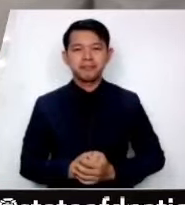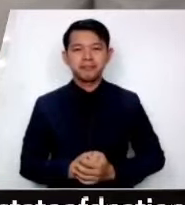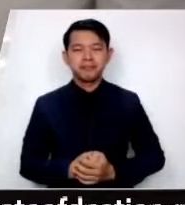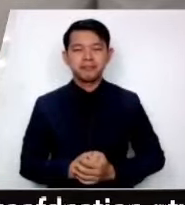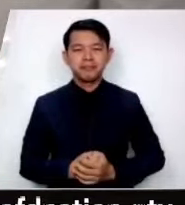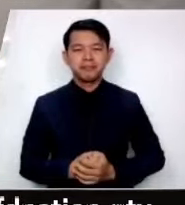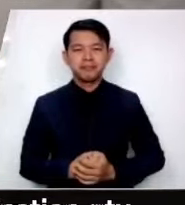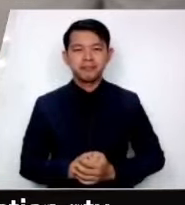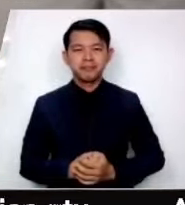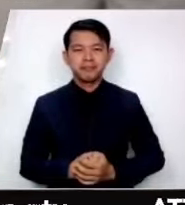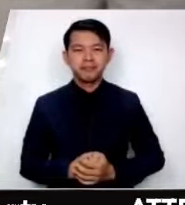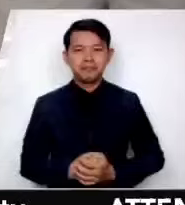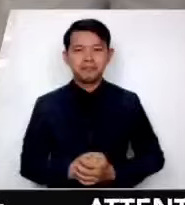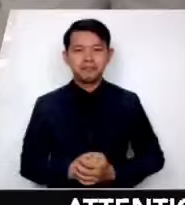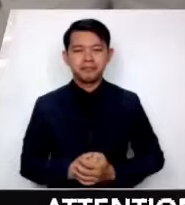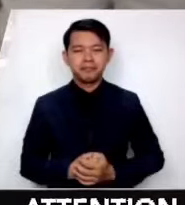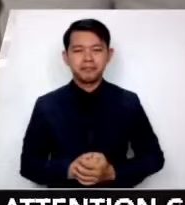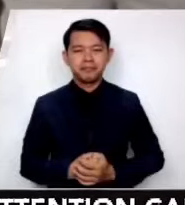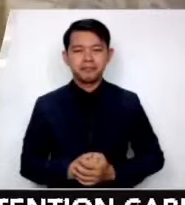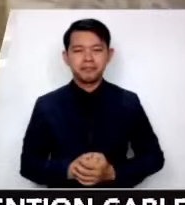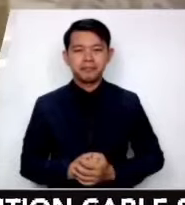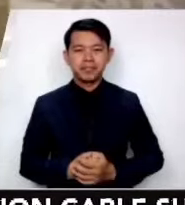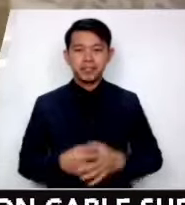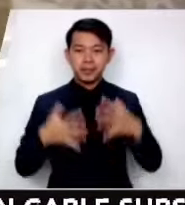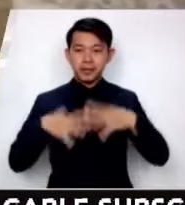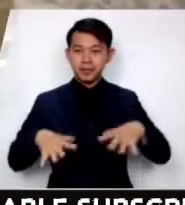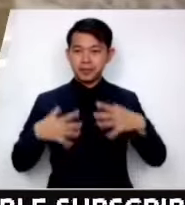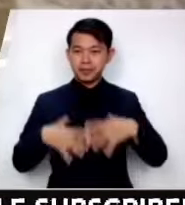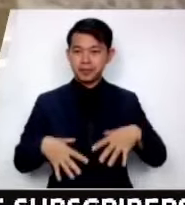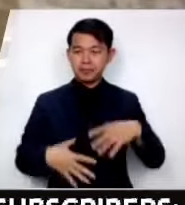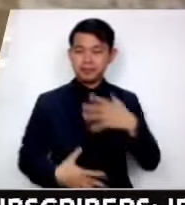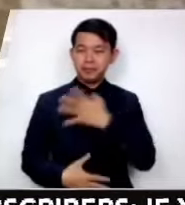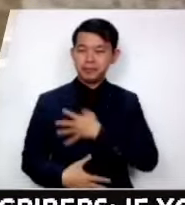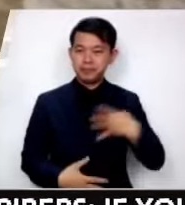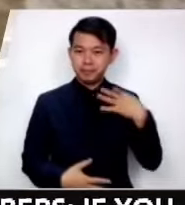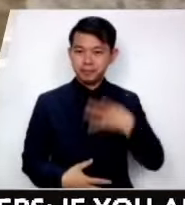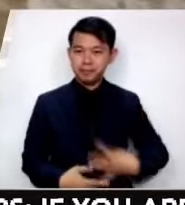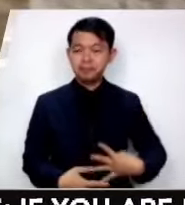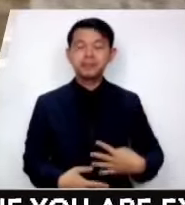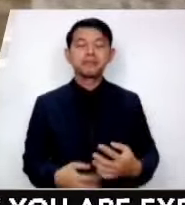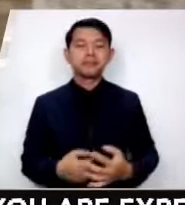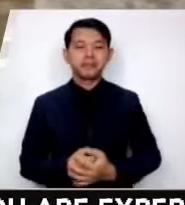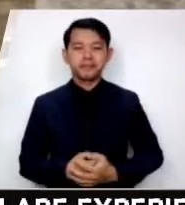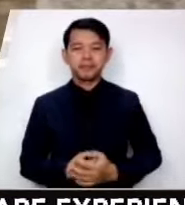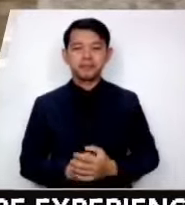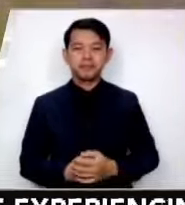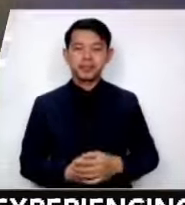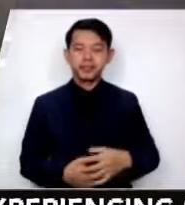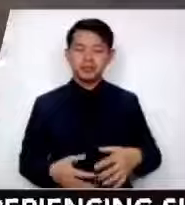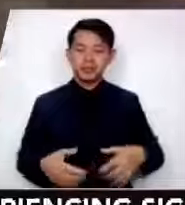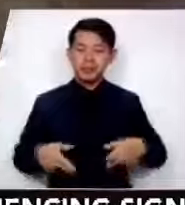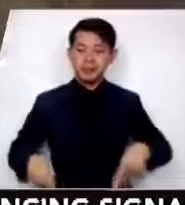Checkered, oversized polo, check. Baggy at cargo pants, check.